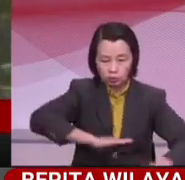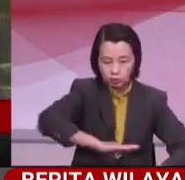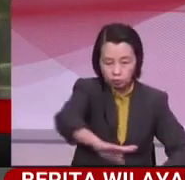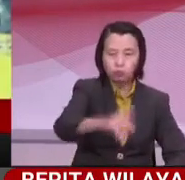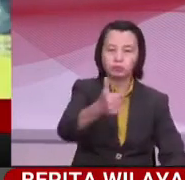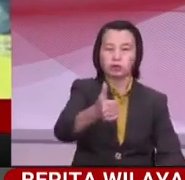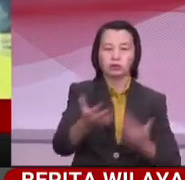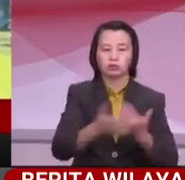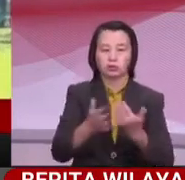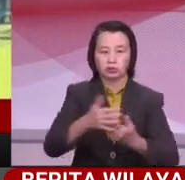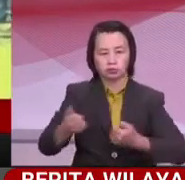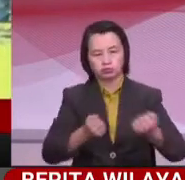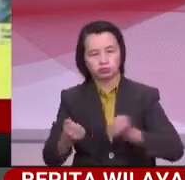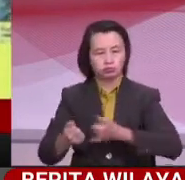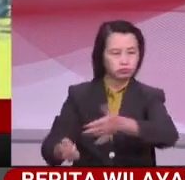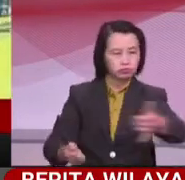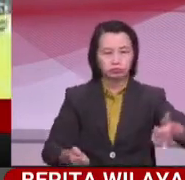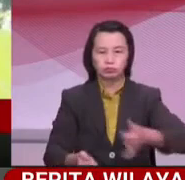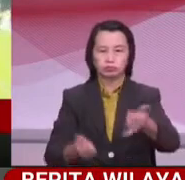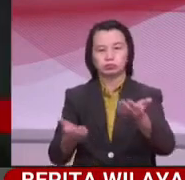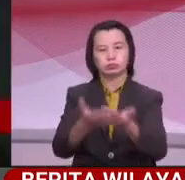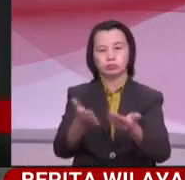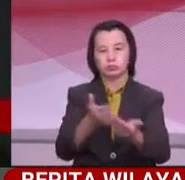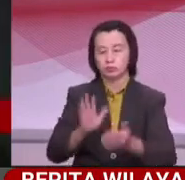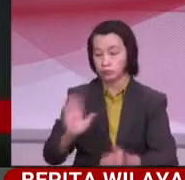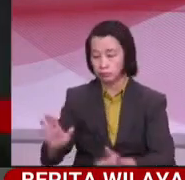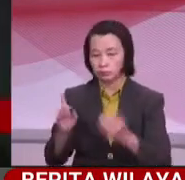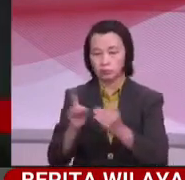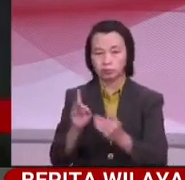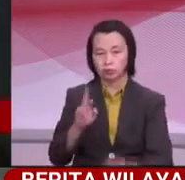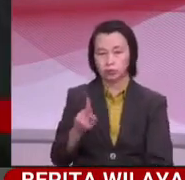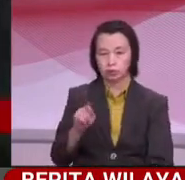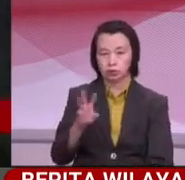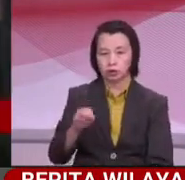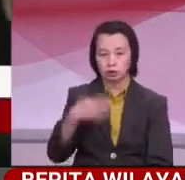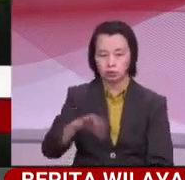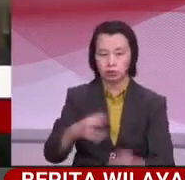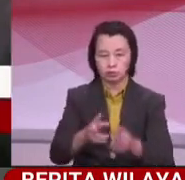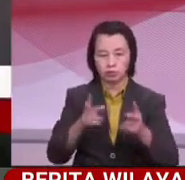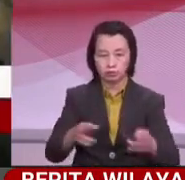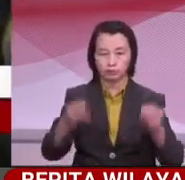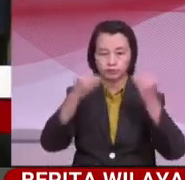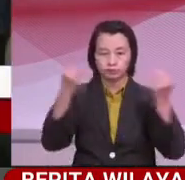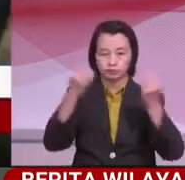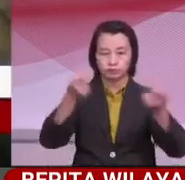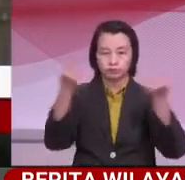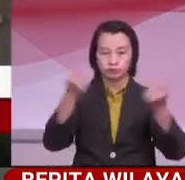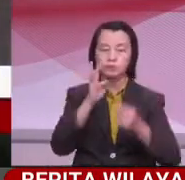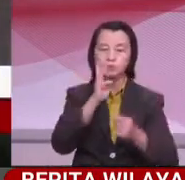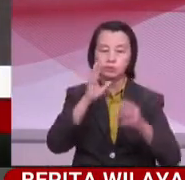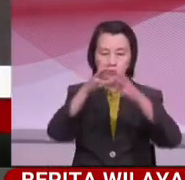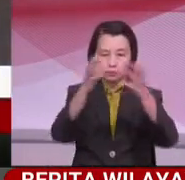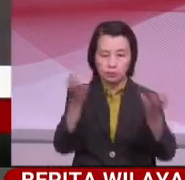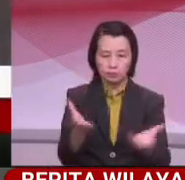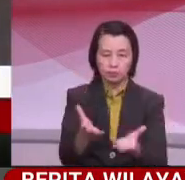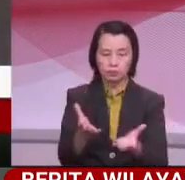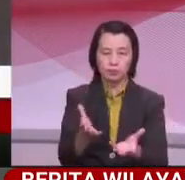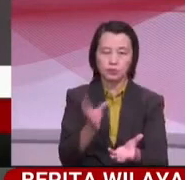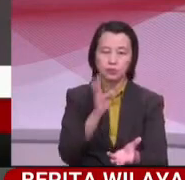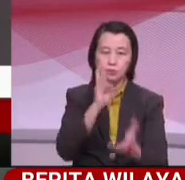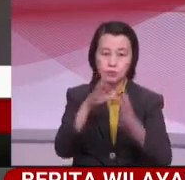yang memudahkan pergerakan penduduknya beliau ditemui orgames lepas meresmikan nama jenis sebutan Hari AIDS sedunia